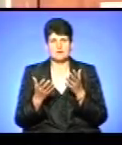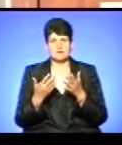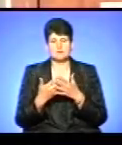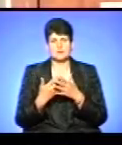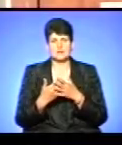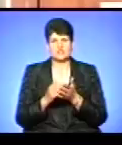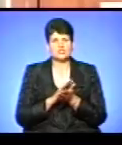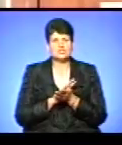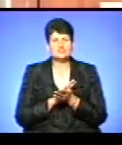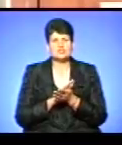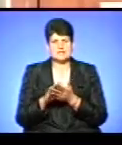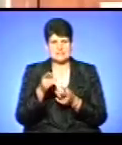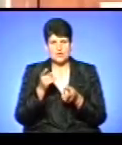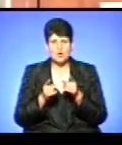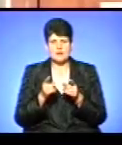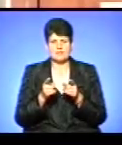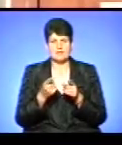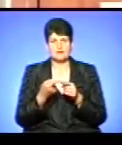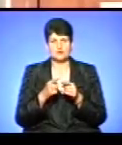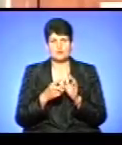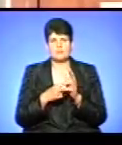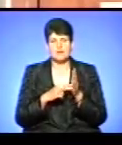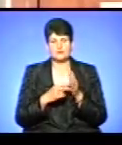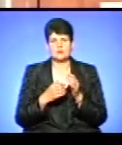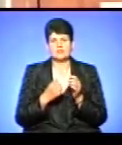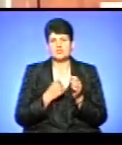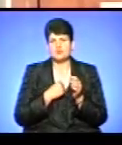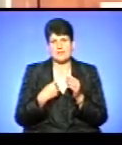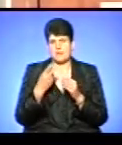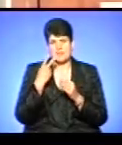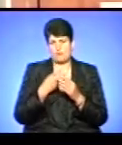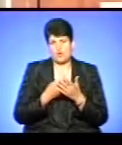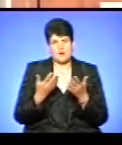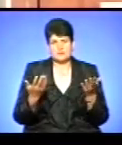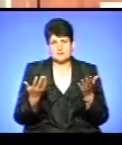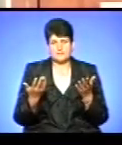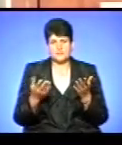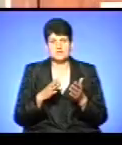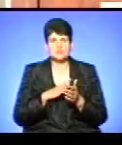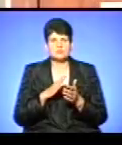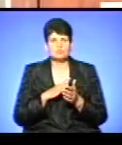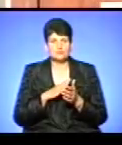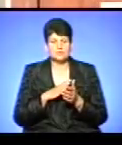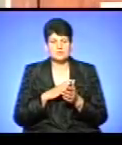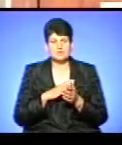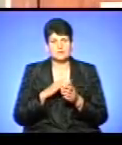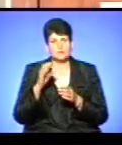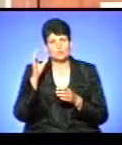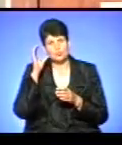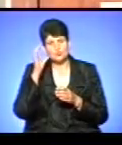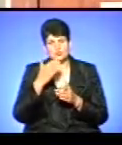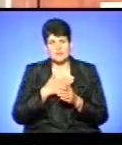скажімо, чистий оригінал даного навчального плану нам, на жаль, ніхто не показав. Чи були прислухані до